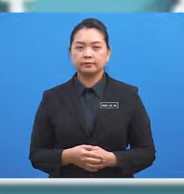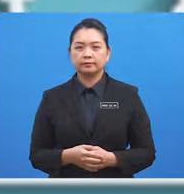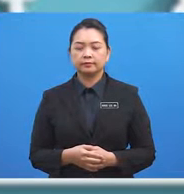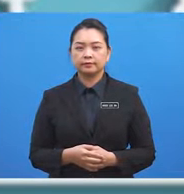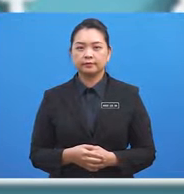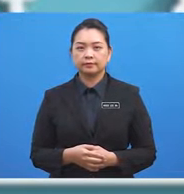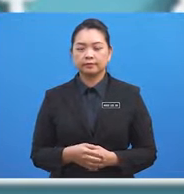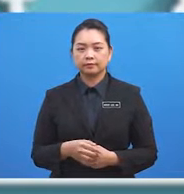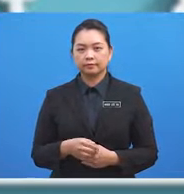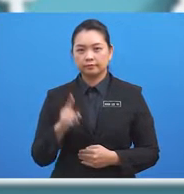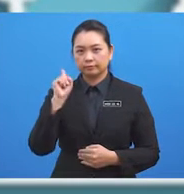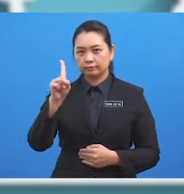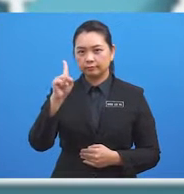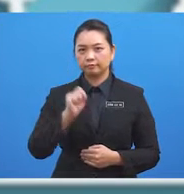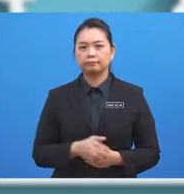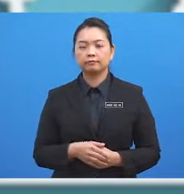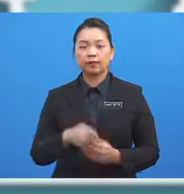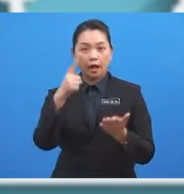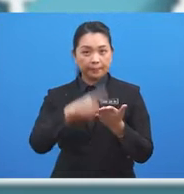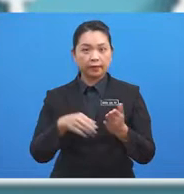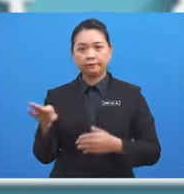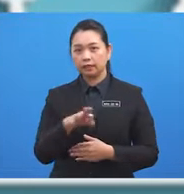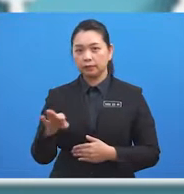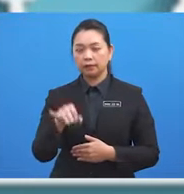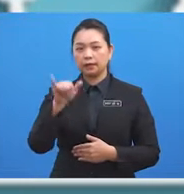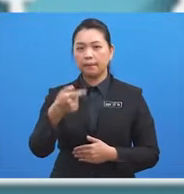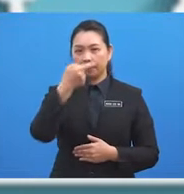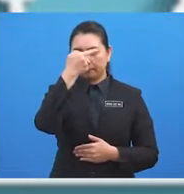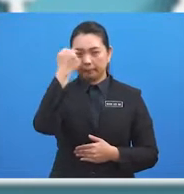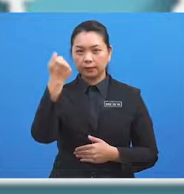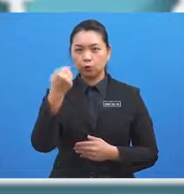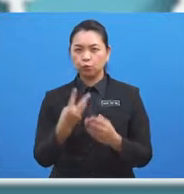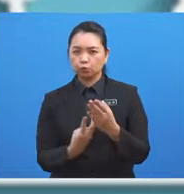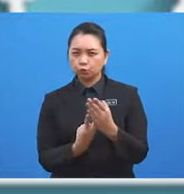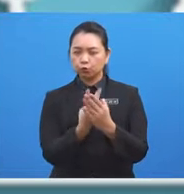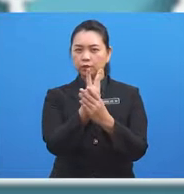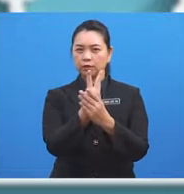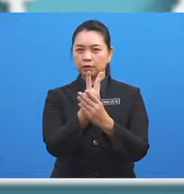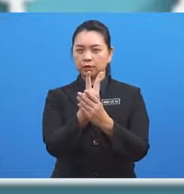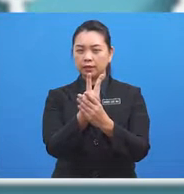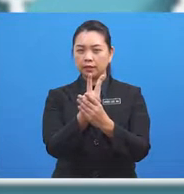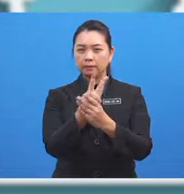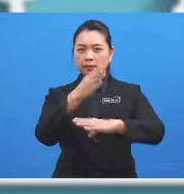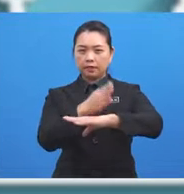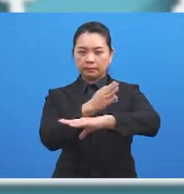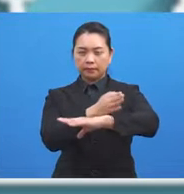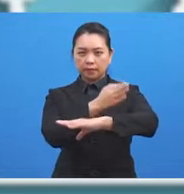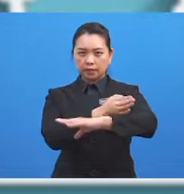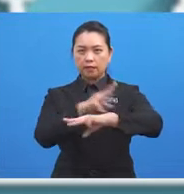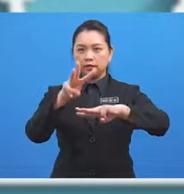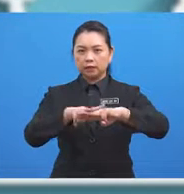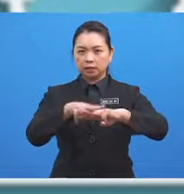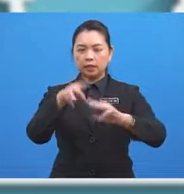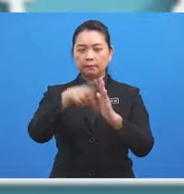Uji minda 1. Apakah faktor-faktor yang menyebabkan wujudnya perkembangan